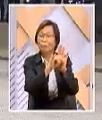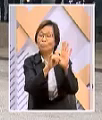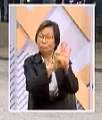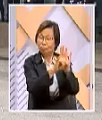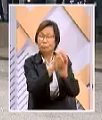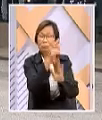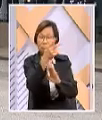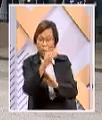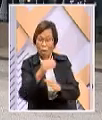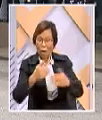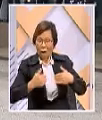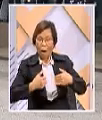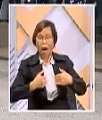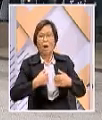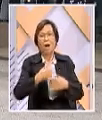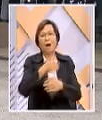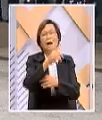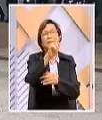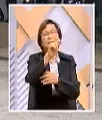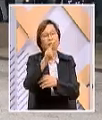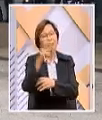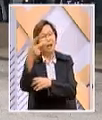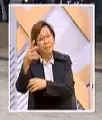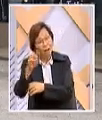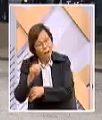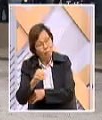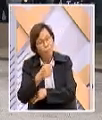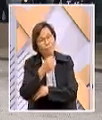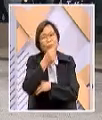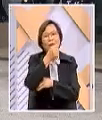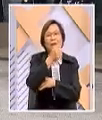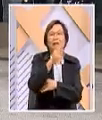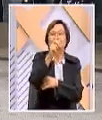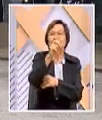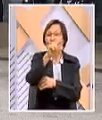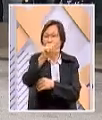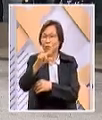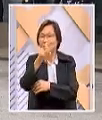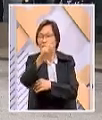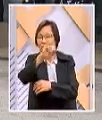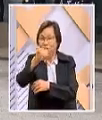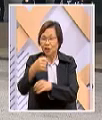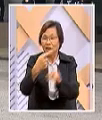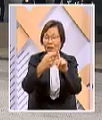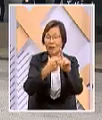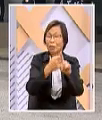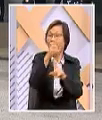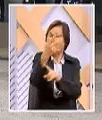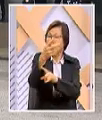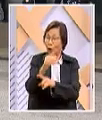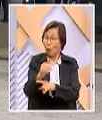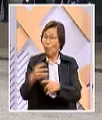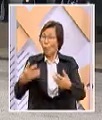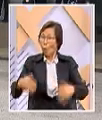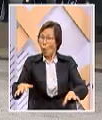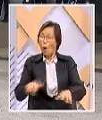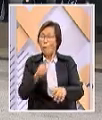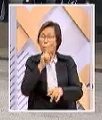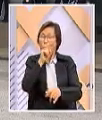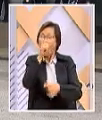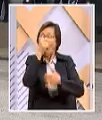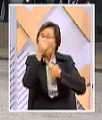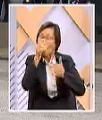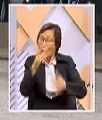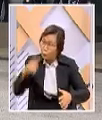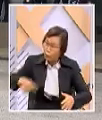RTM. Ada pengacara TV RTM, juga DJ-DJ hebat daripada RTM yang pastinya peminat-peminat RTM